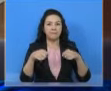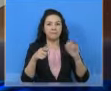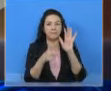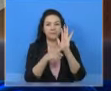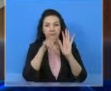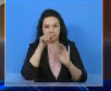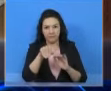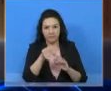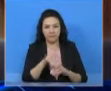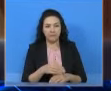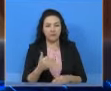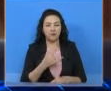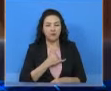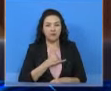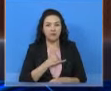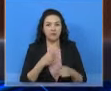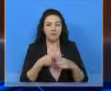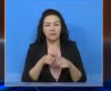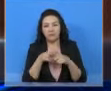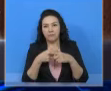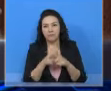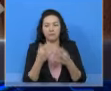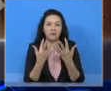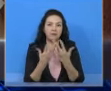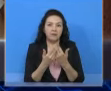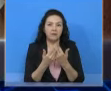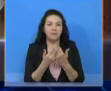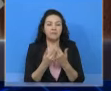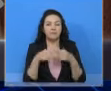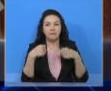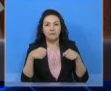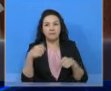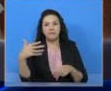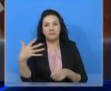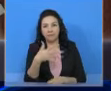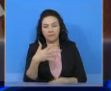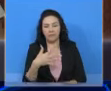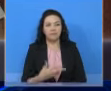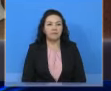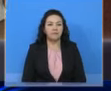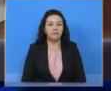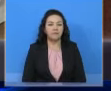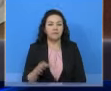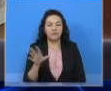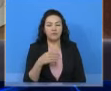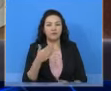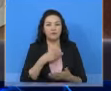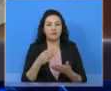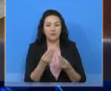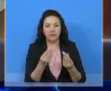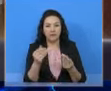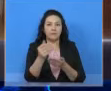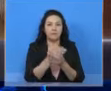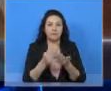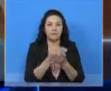7 тысяч. Но у нас нитка ушла, мы это все посчитали, продаем по 5 тысяч. Вот это все мы собираем деньги,